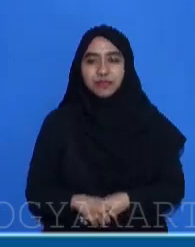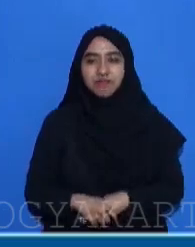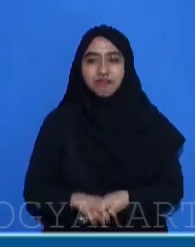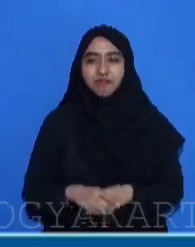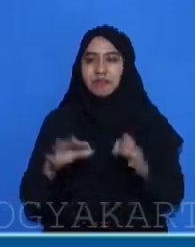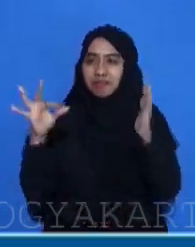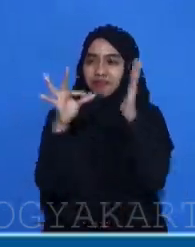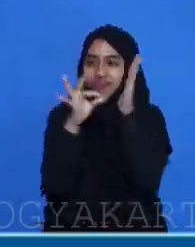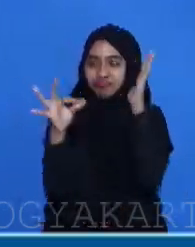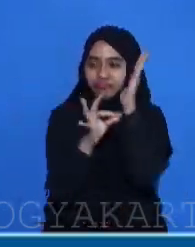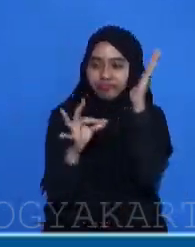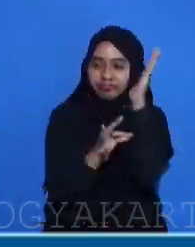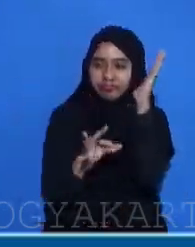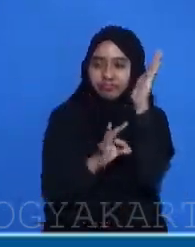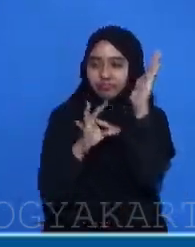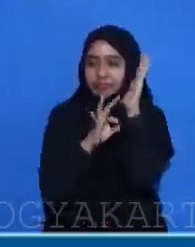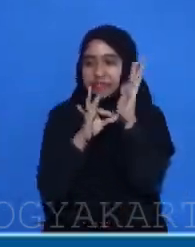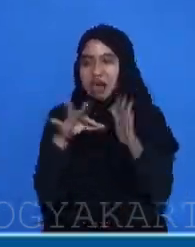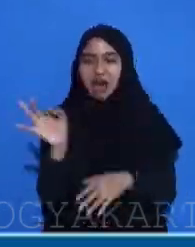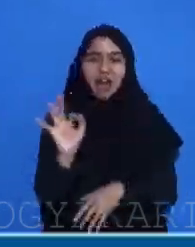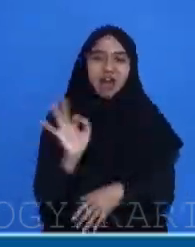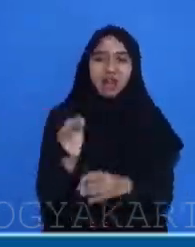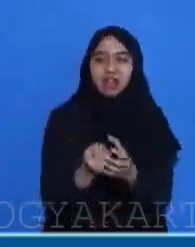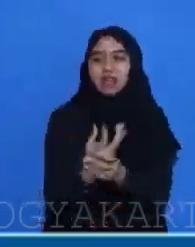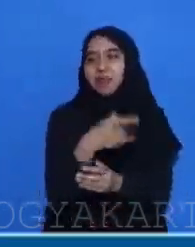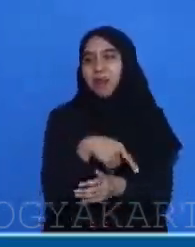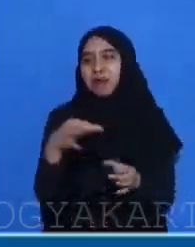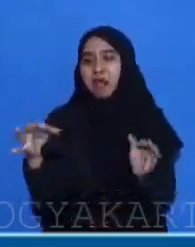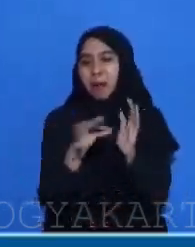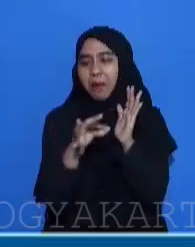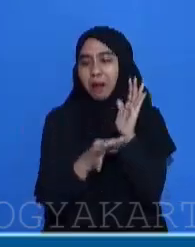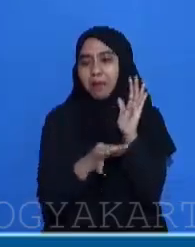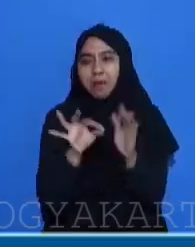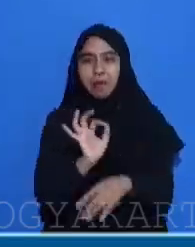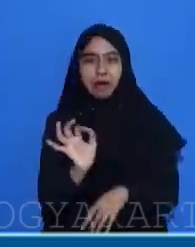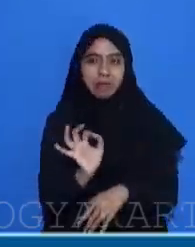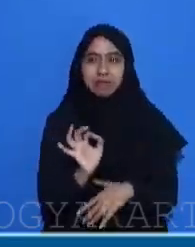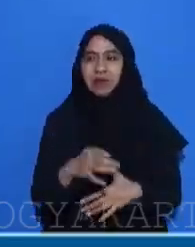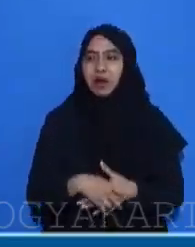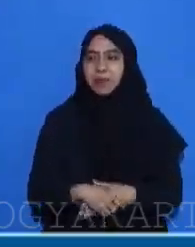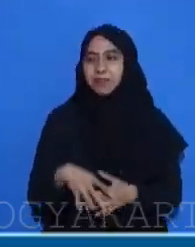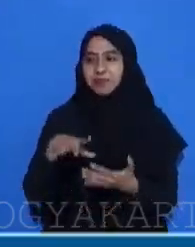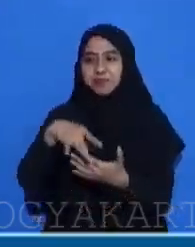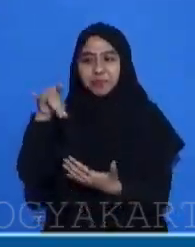ing tanaman Turi kanggepates pakanipun kan di wonten tanaman refugia Turi upgrade